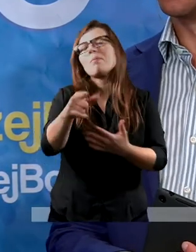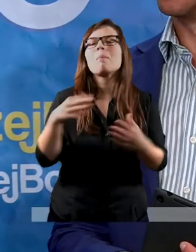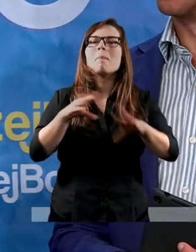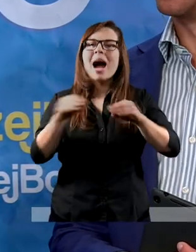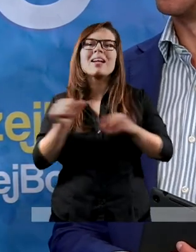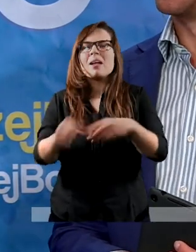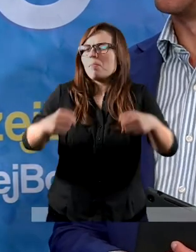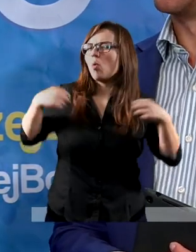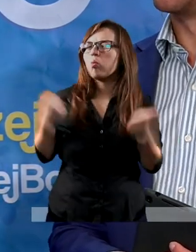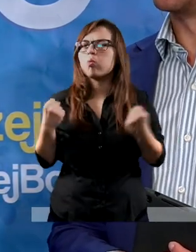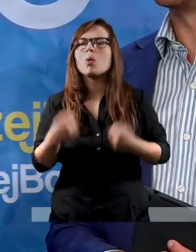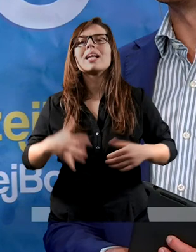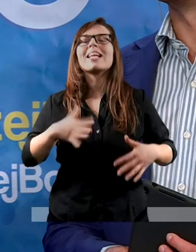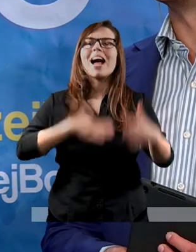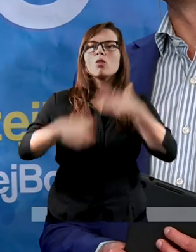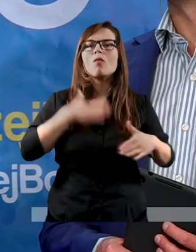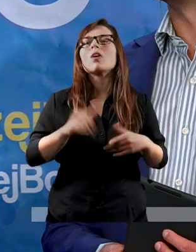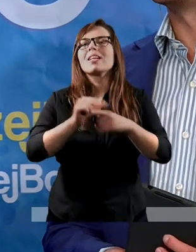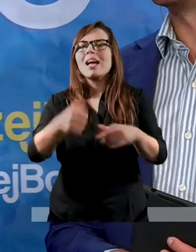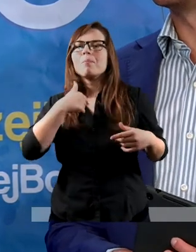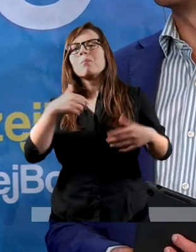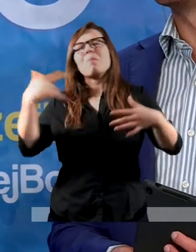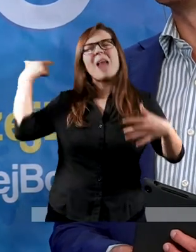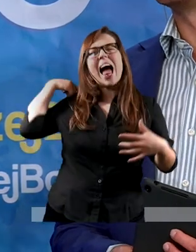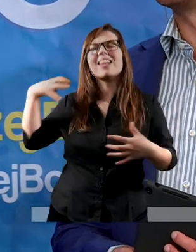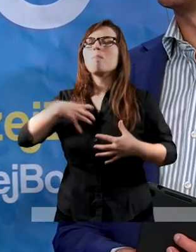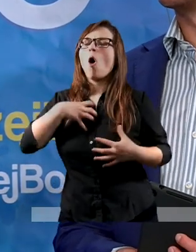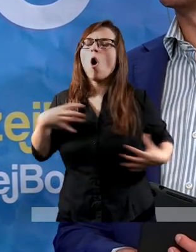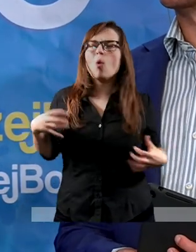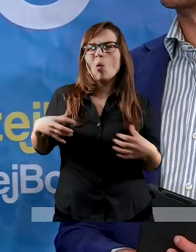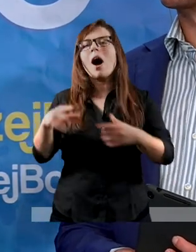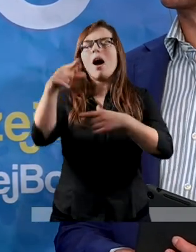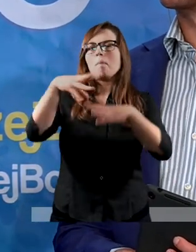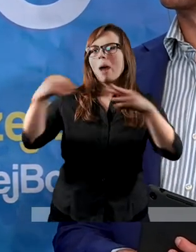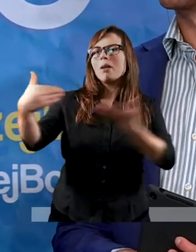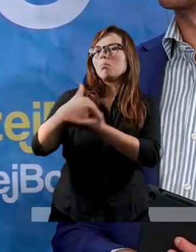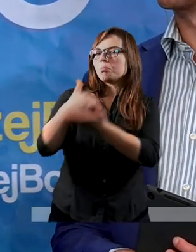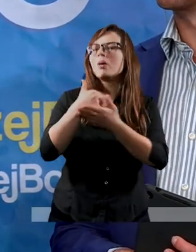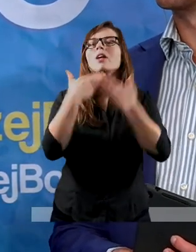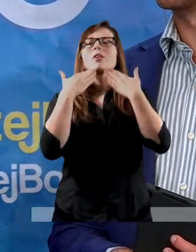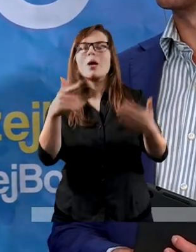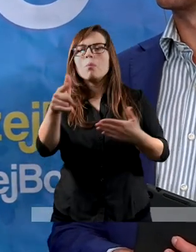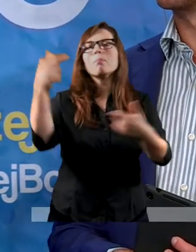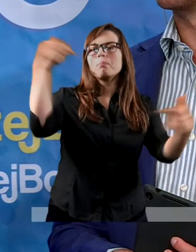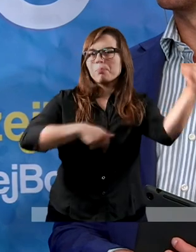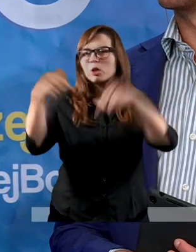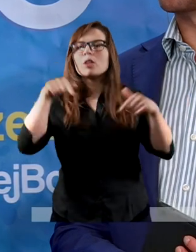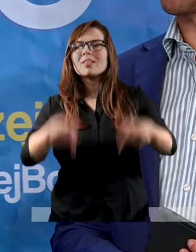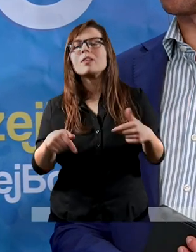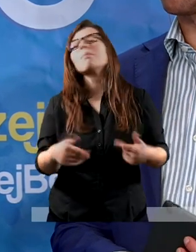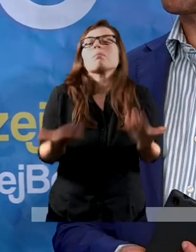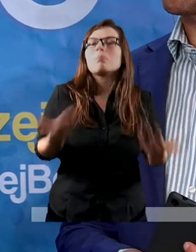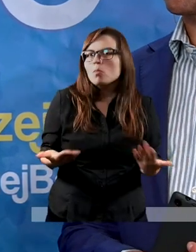mocno zadowolony, przynajmniej wyprostowany jestem i plecy mnie nie bolą. Także dziękuję wam serdecznie, że przybyliście. No